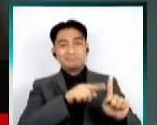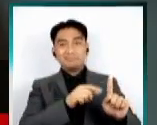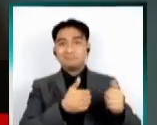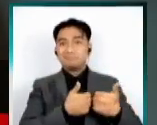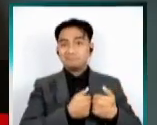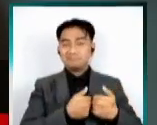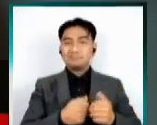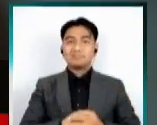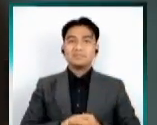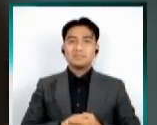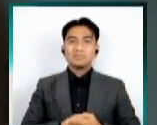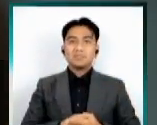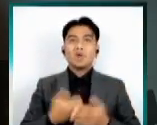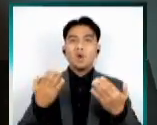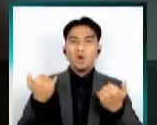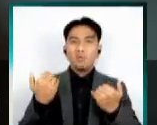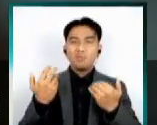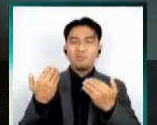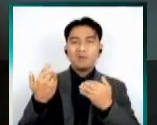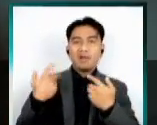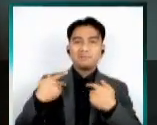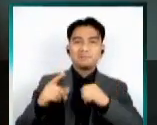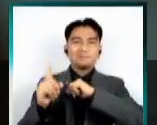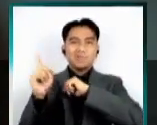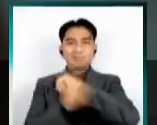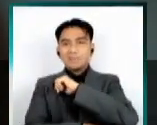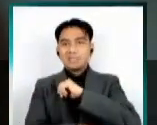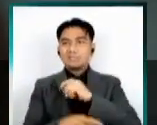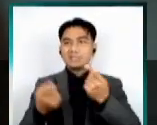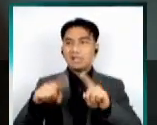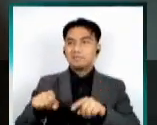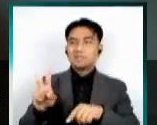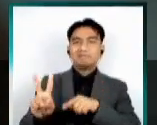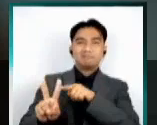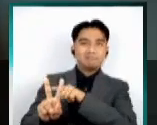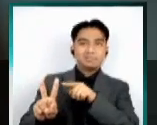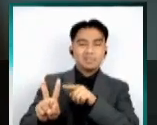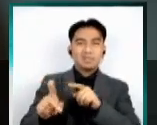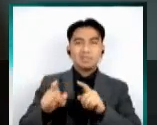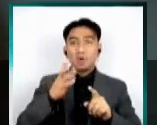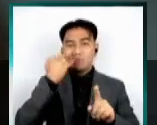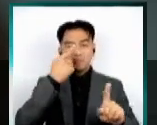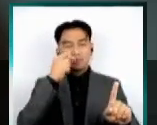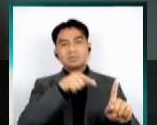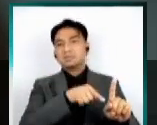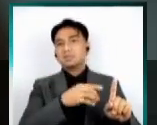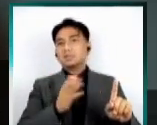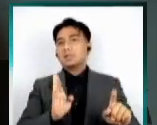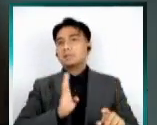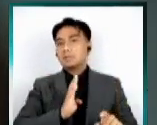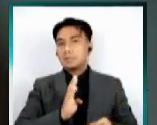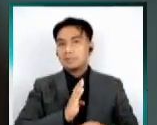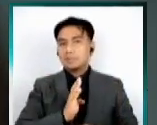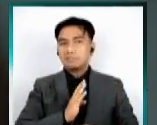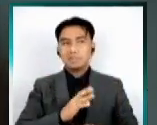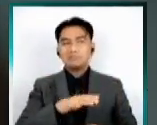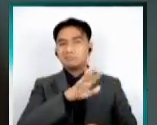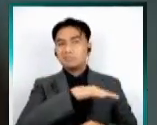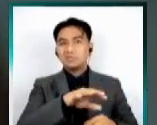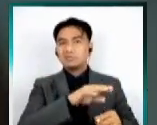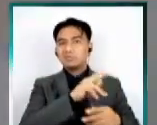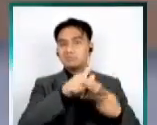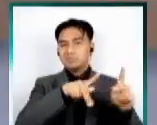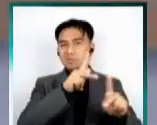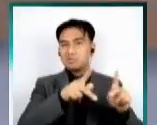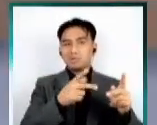katarungan yung nangyari po sa pamakin ko kasi hindi po karapat dapat po para sa kanya. Mabait po kasi yung pamakin ko. Lahat po dito mga kaibigan niya.